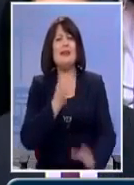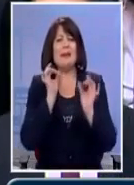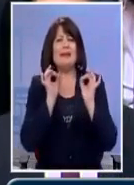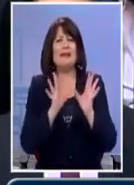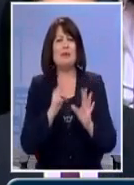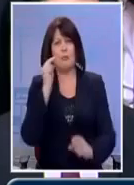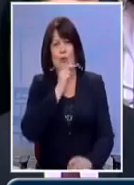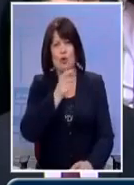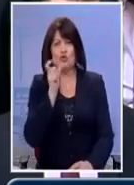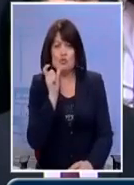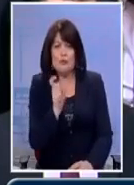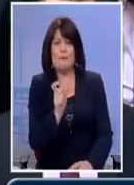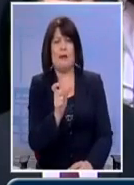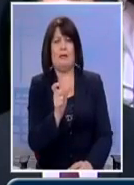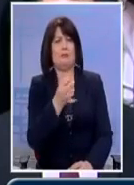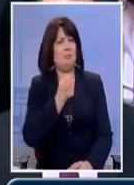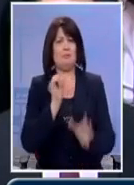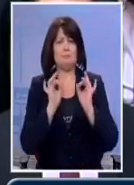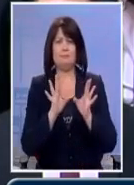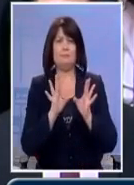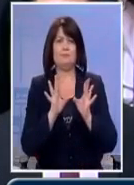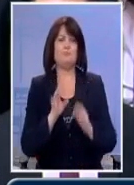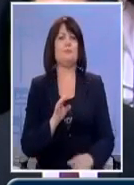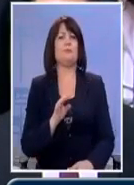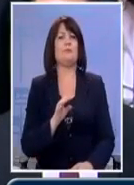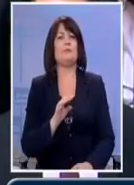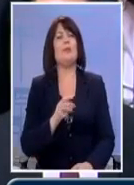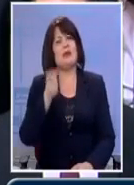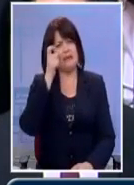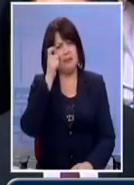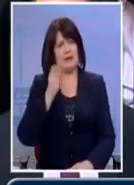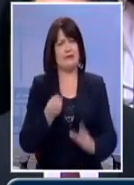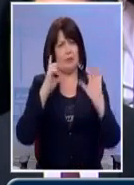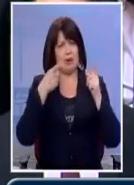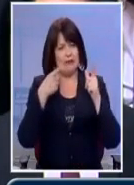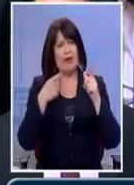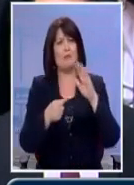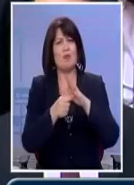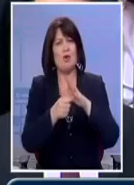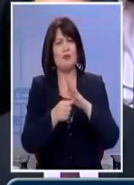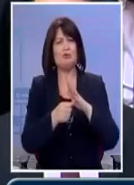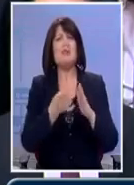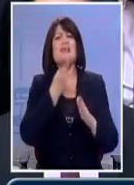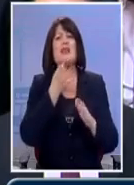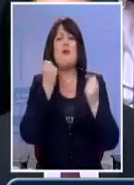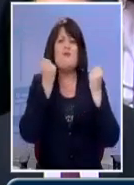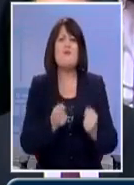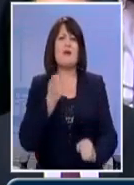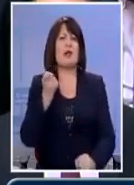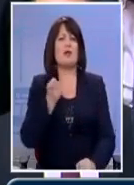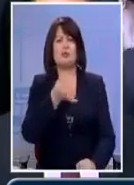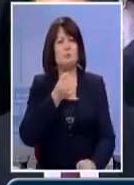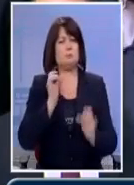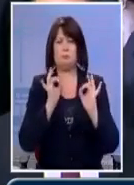του κυρίου Πρωθυπουργού και πολύ βεβαίως του Προέδρου της Αξιωματικής Αντιπολιτεύσεως για επαχθές χρέος. Όμως όλα αυτά